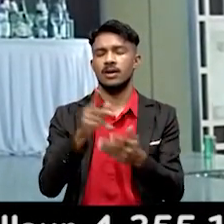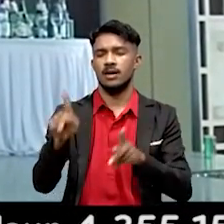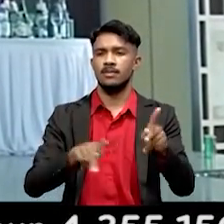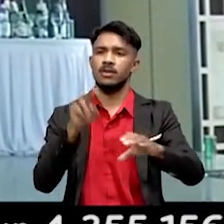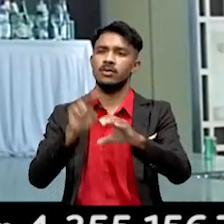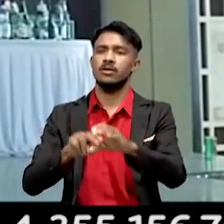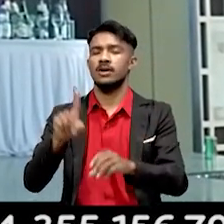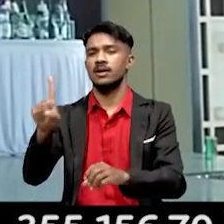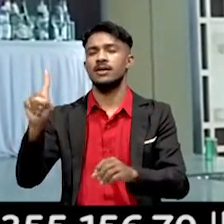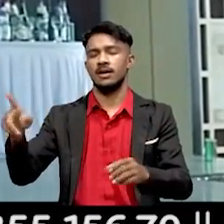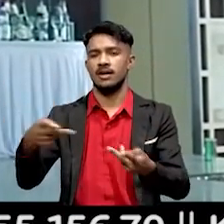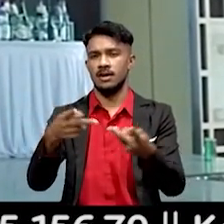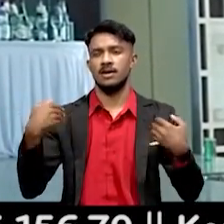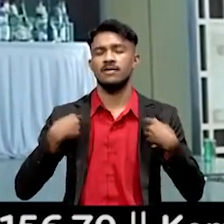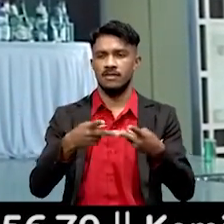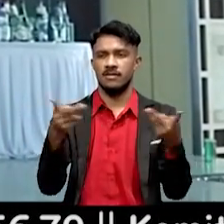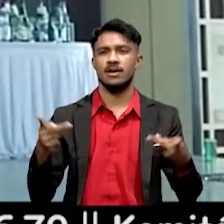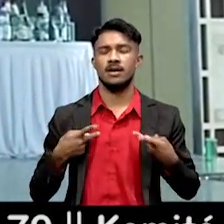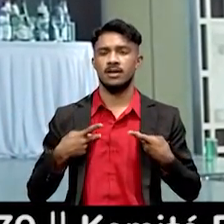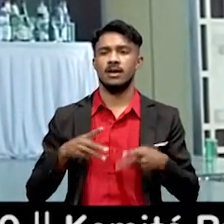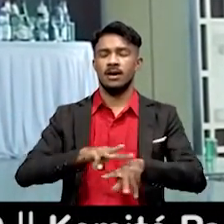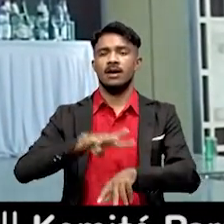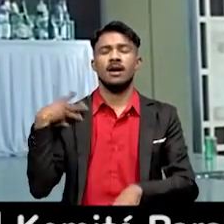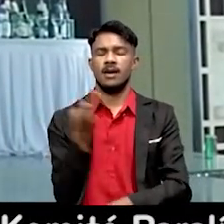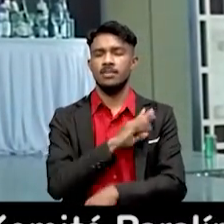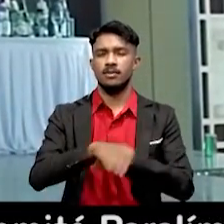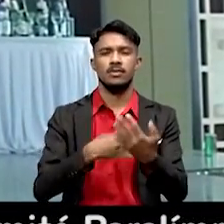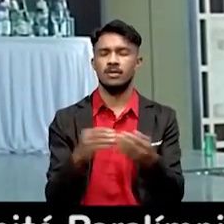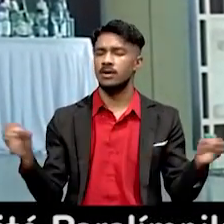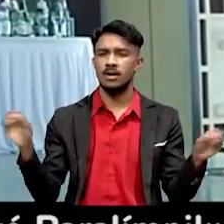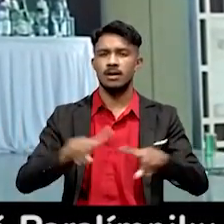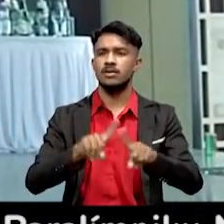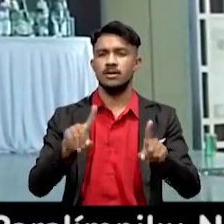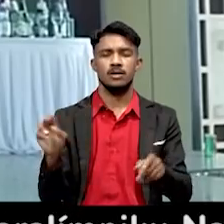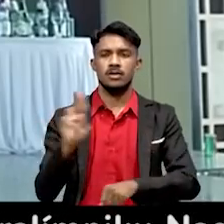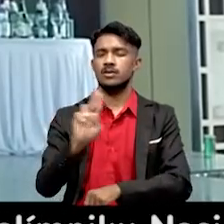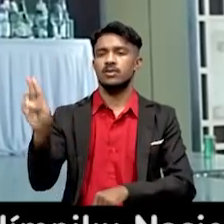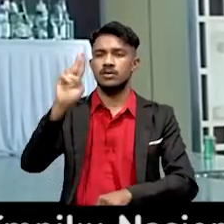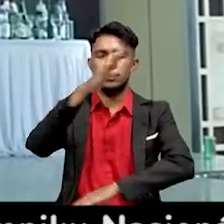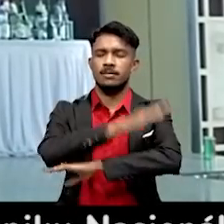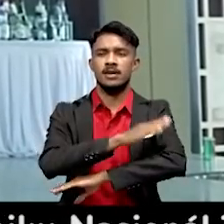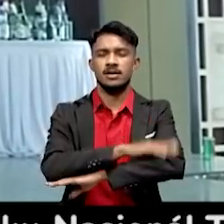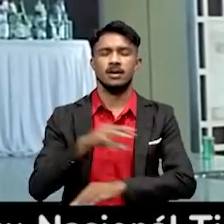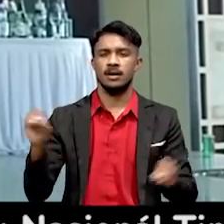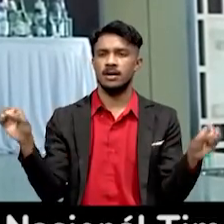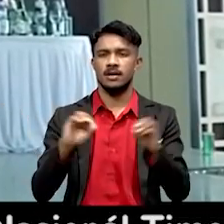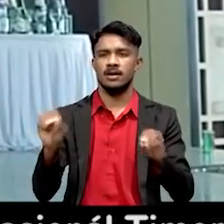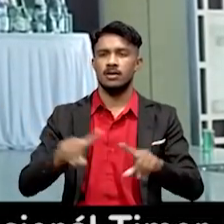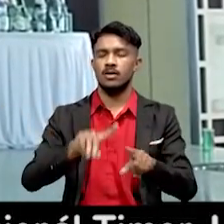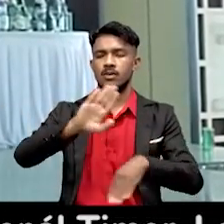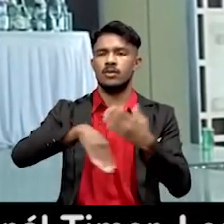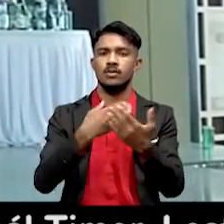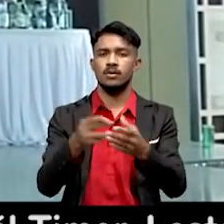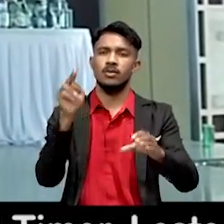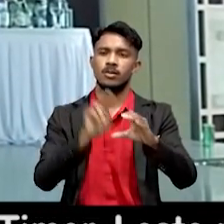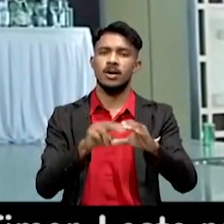faten ami la uza meja ami hotu uza bangku tu dia tu si kotuk mai oin nebe favor ida